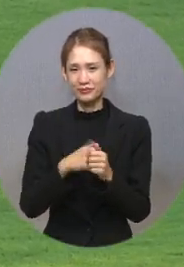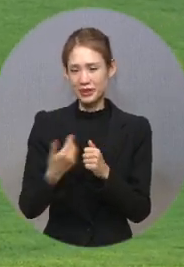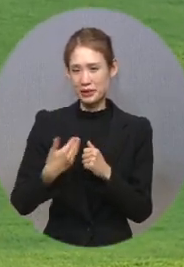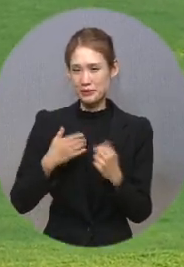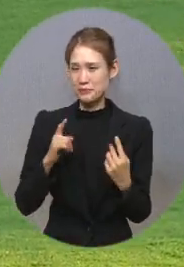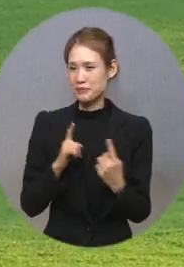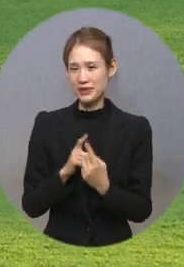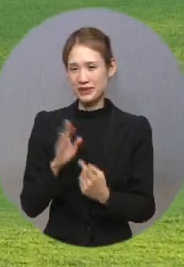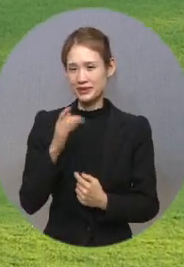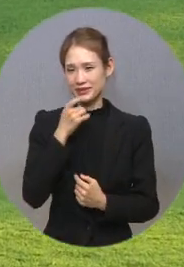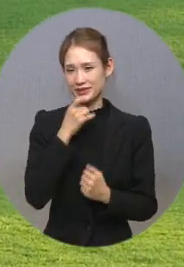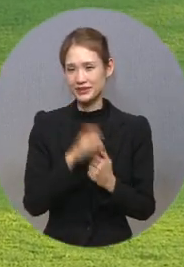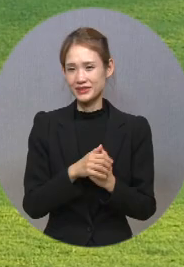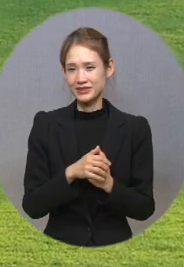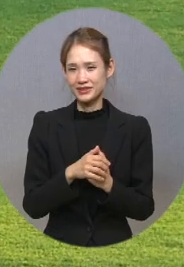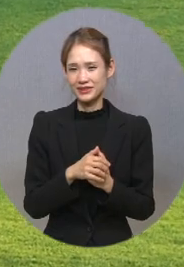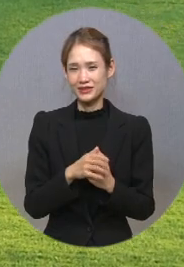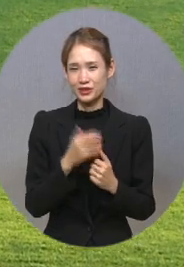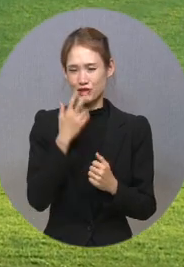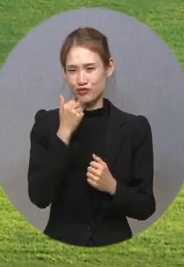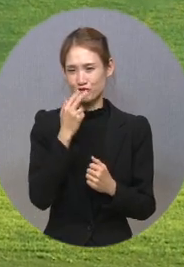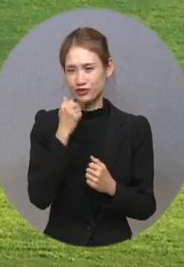않다. 그래? 벌칙이 너무 유치해.